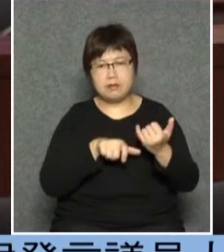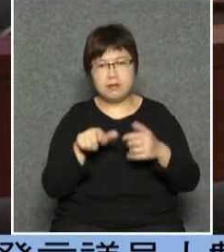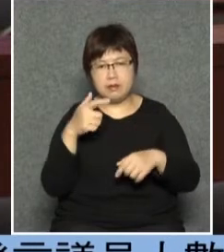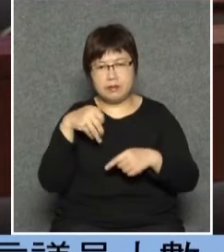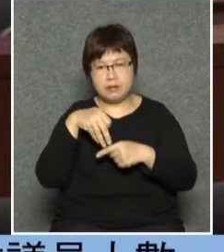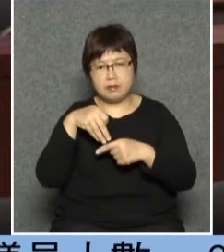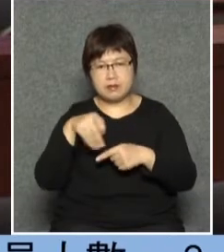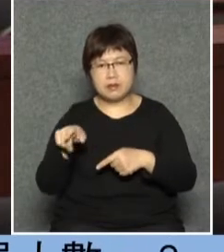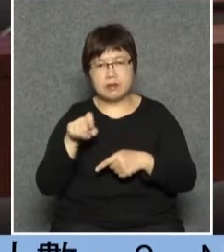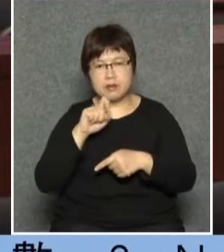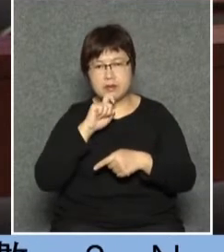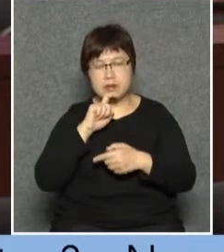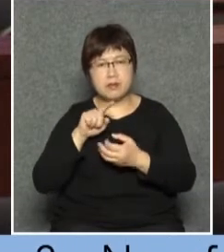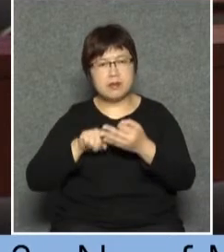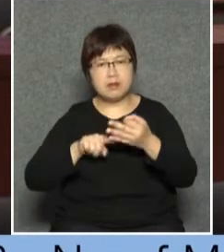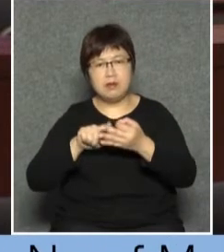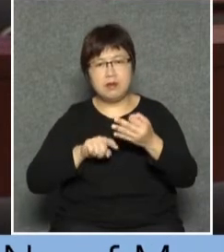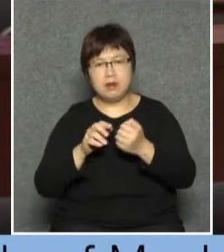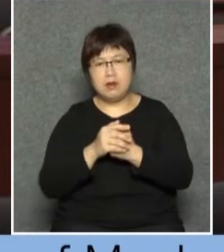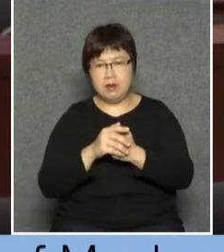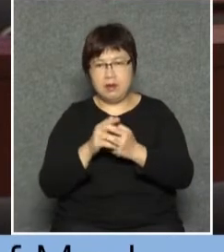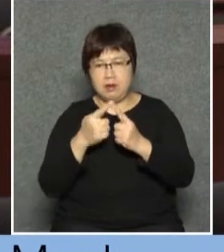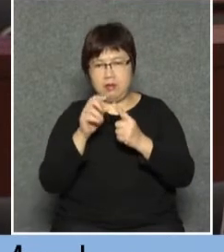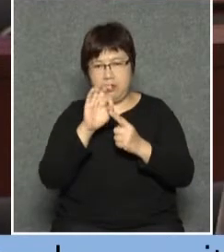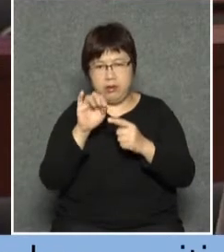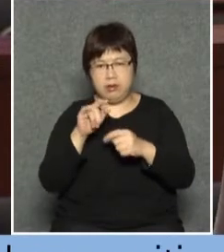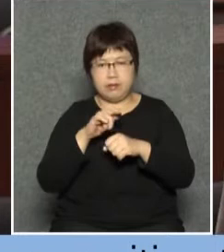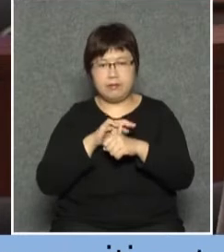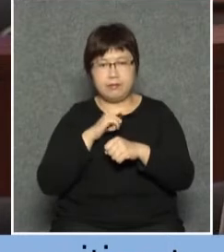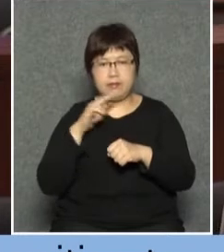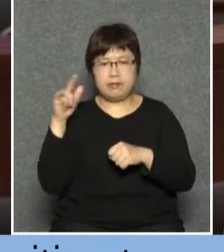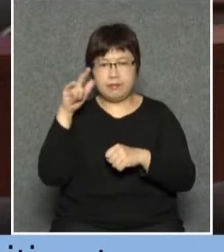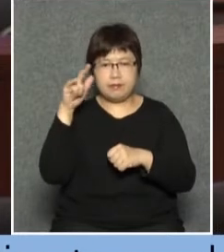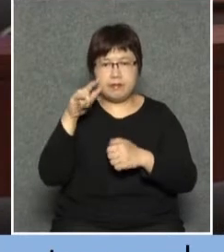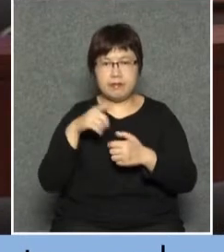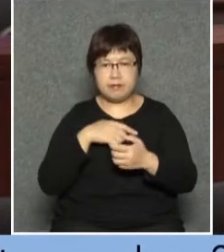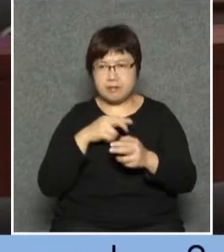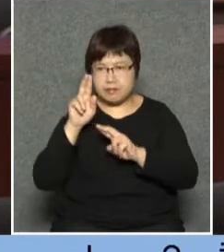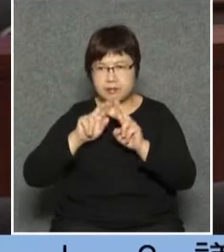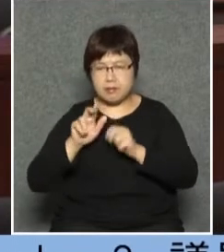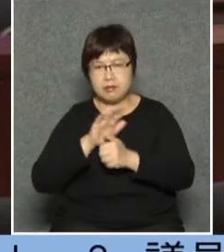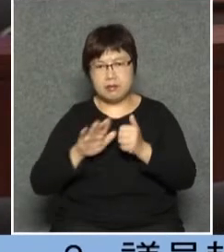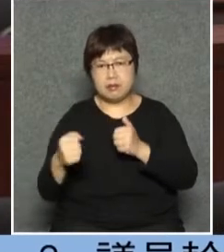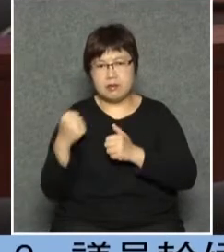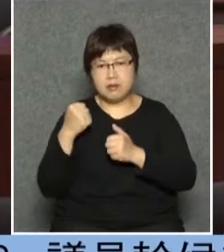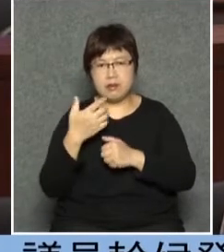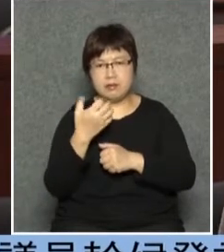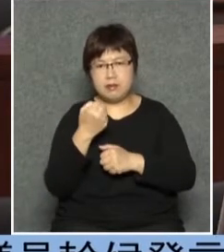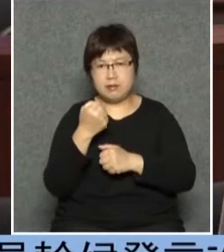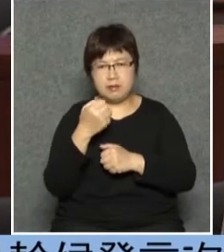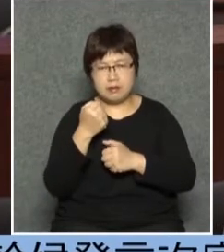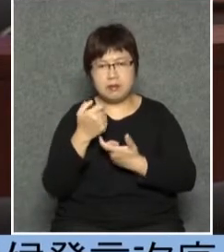大疆精灵系列无人机选为史上最具影响力的50款科技产品